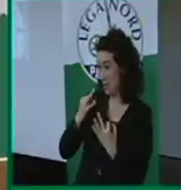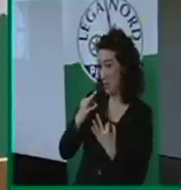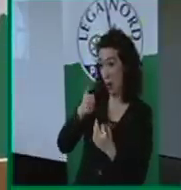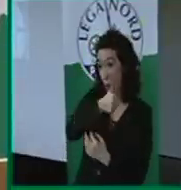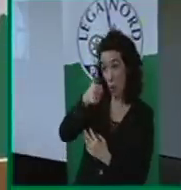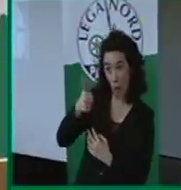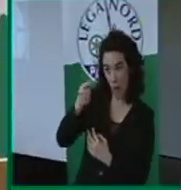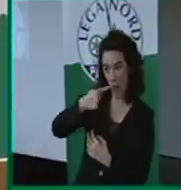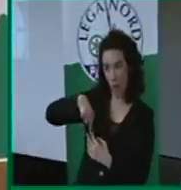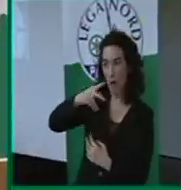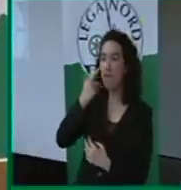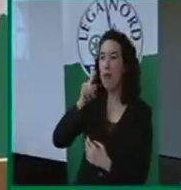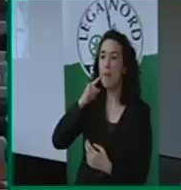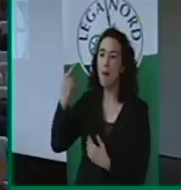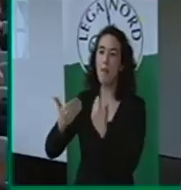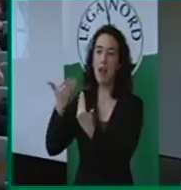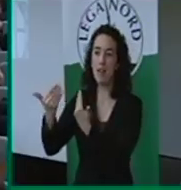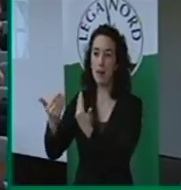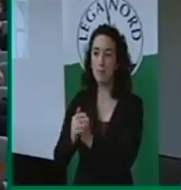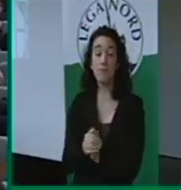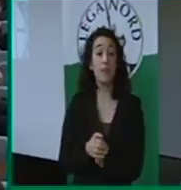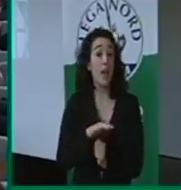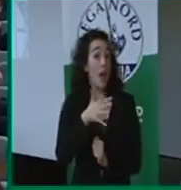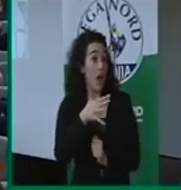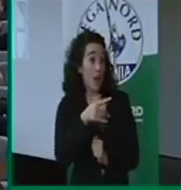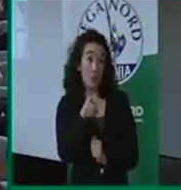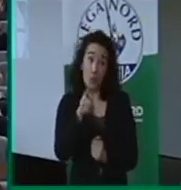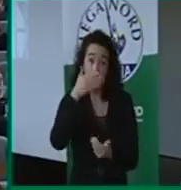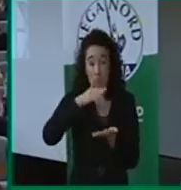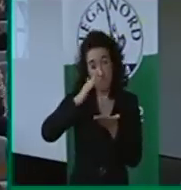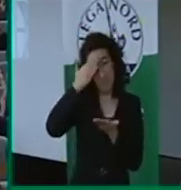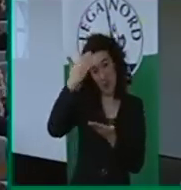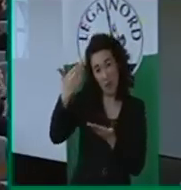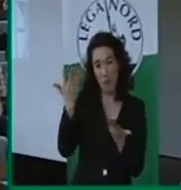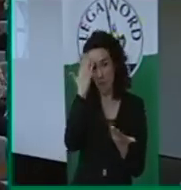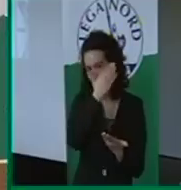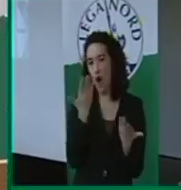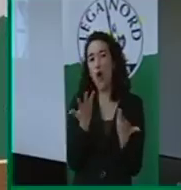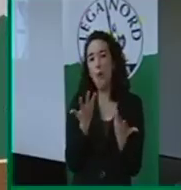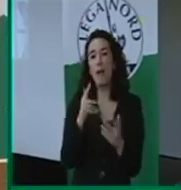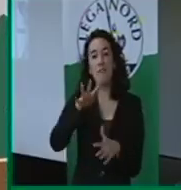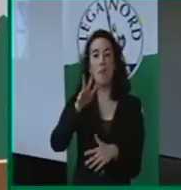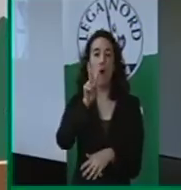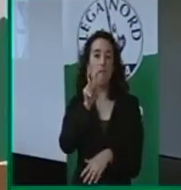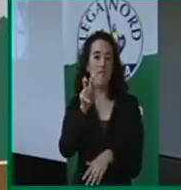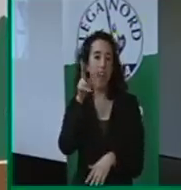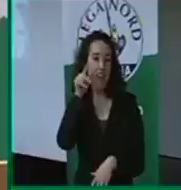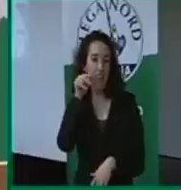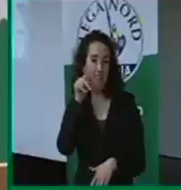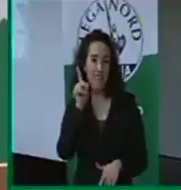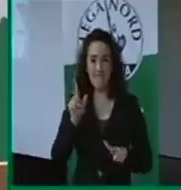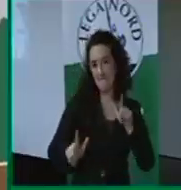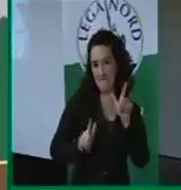perdonato quando fra 20 minuti ci manderà una ventina di modelle questo è difficile questo è